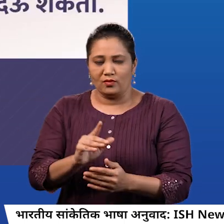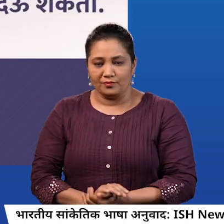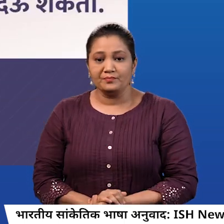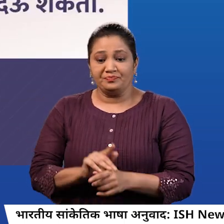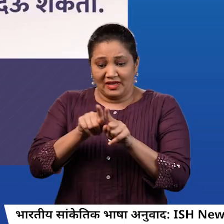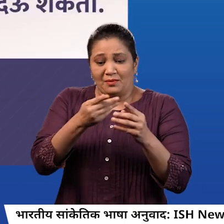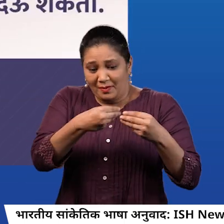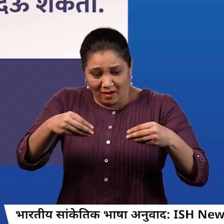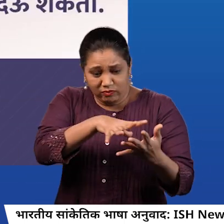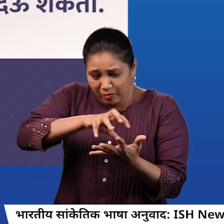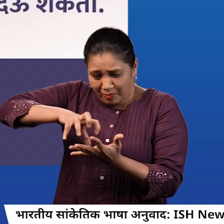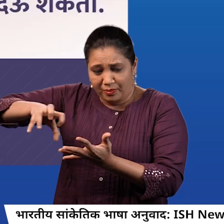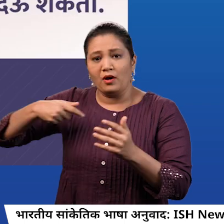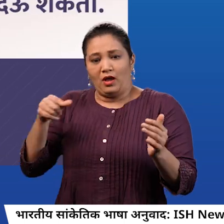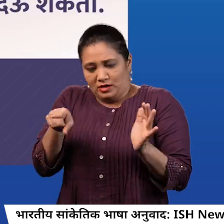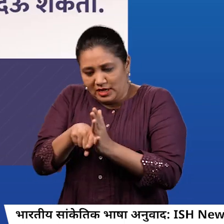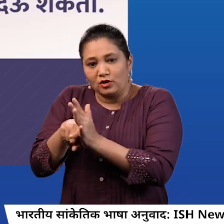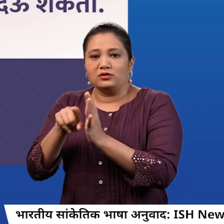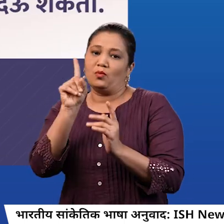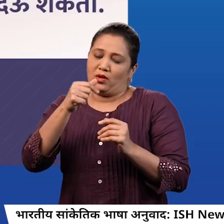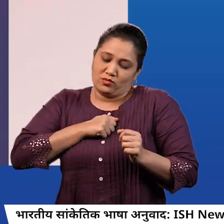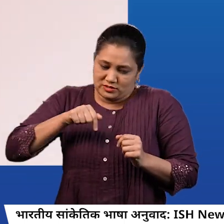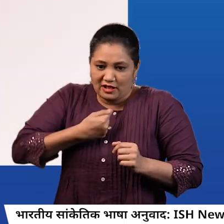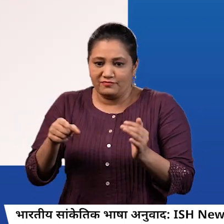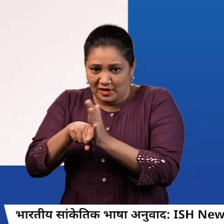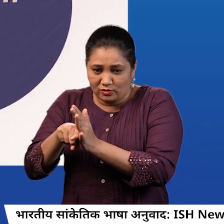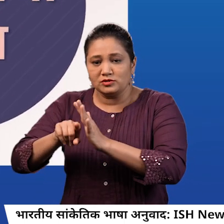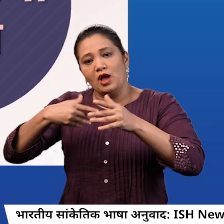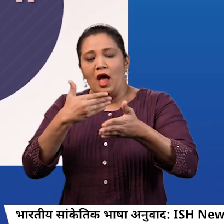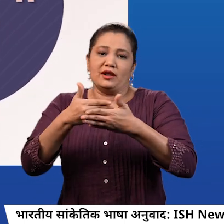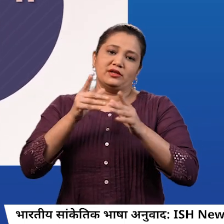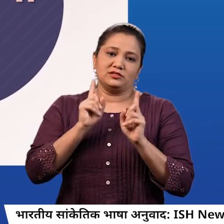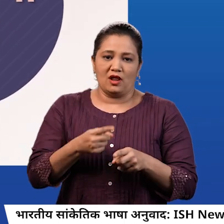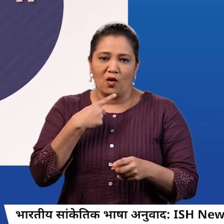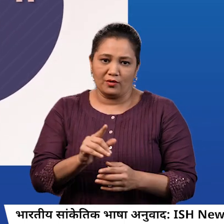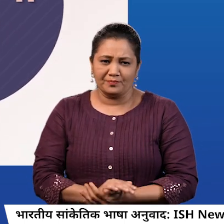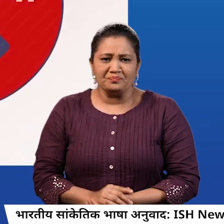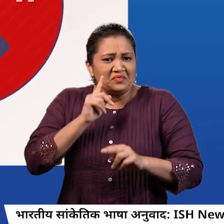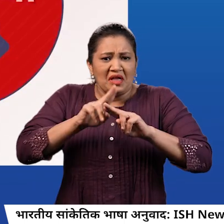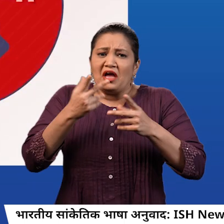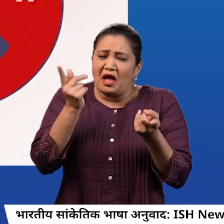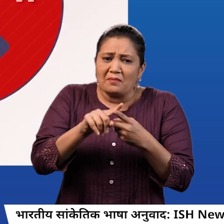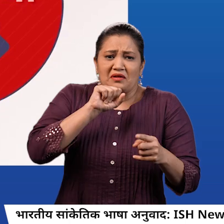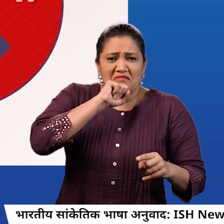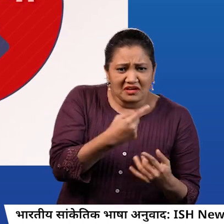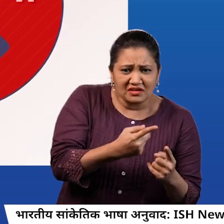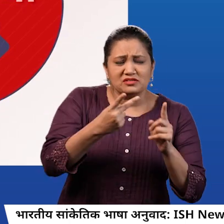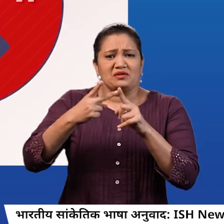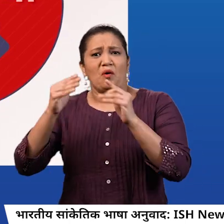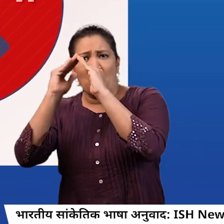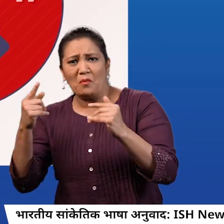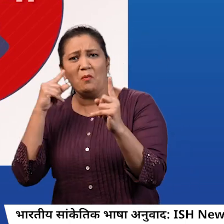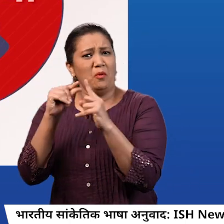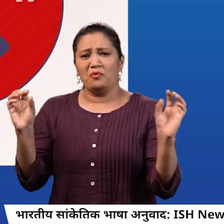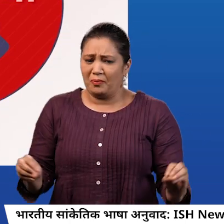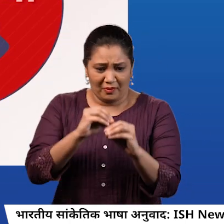कोणत्याही एका दस्तऐवजाची स्वप्रमाणित प्रत आपण देऊ शकतो. समजा आपल्याकडे वयाचा आणि निवासाचा पुरावा म्हणून इथे नमूद केलेल्या